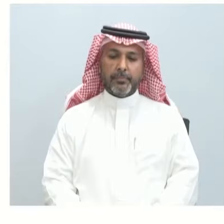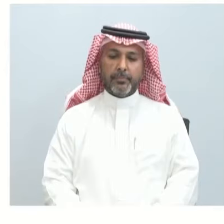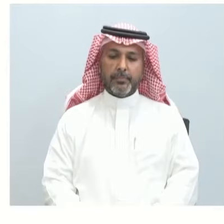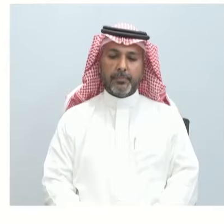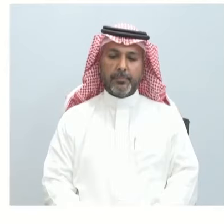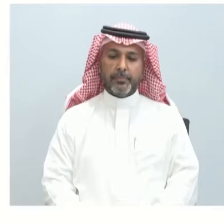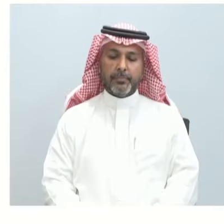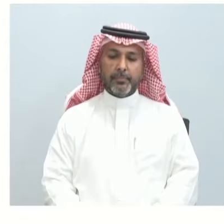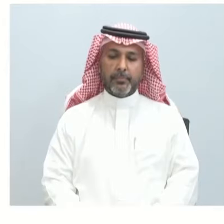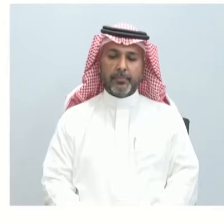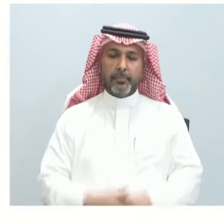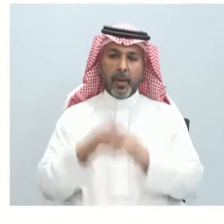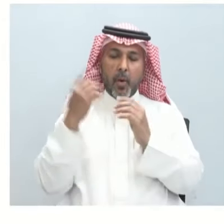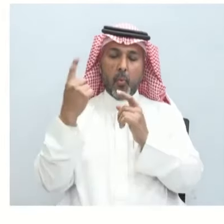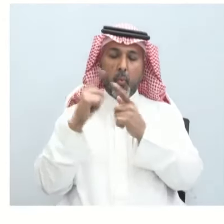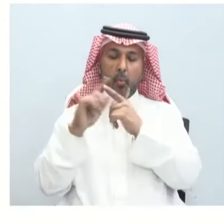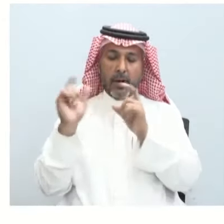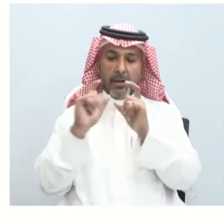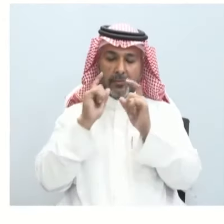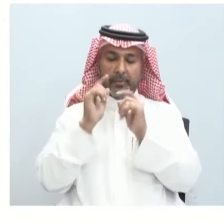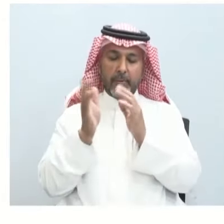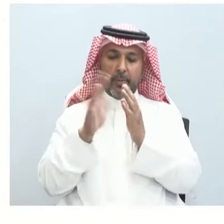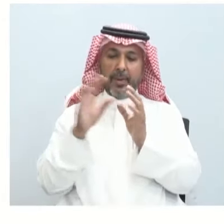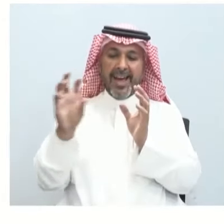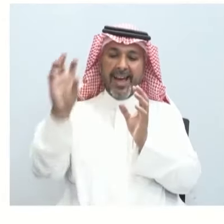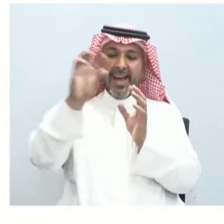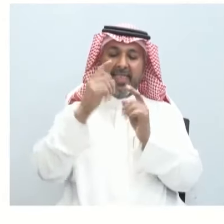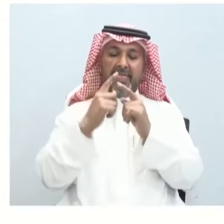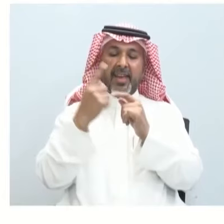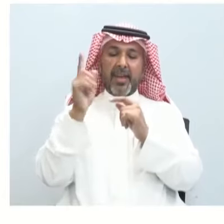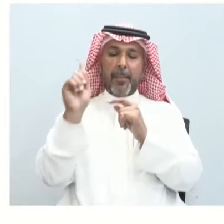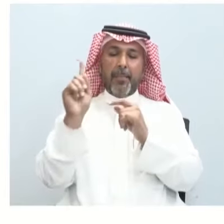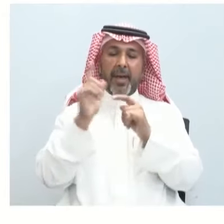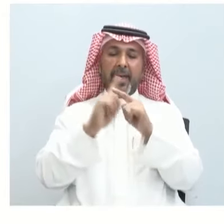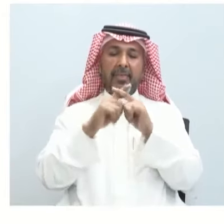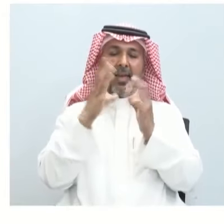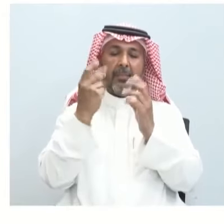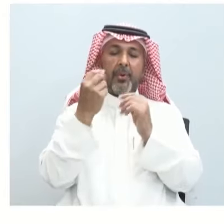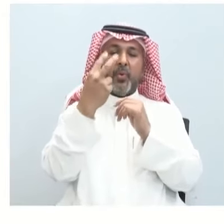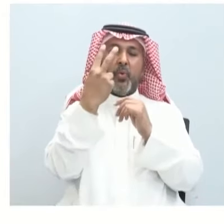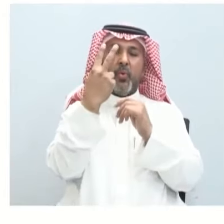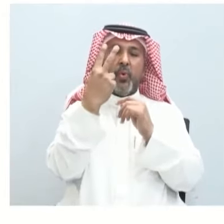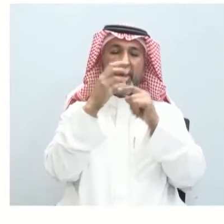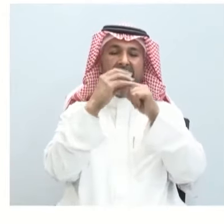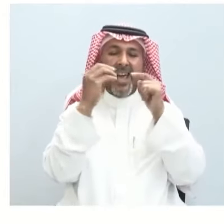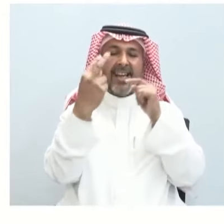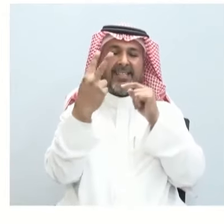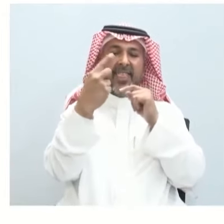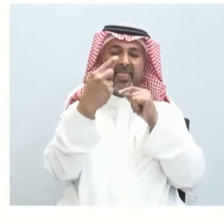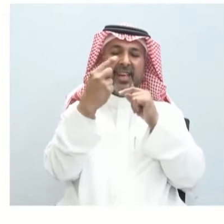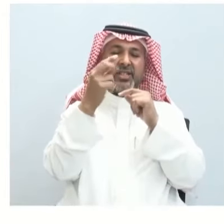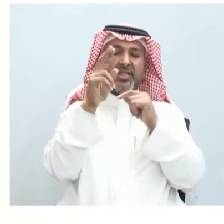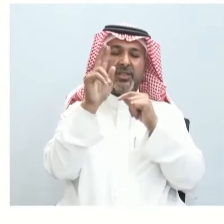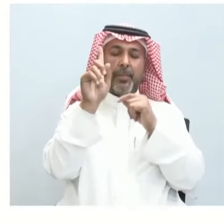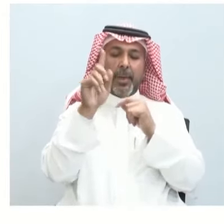اذا باء الحد الاول ضرب الحد الثاني ثم نقوم باجراء عمليه الضرب باء في ما بداخل القوس سالب